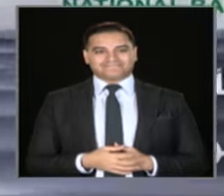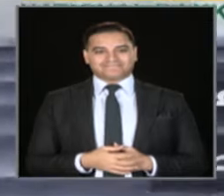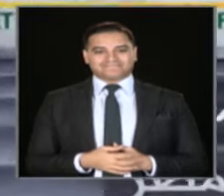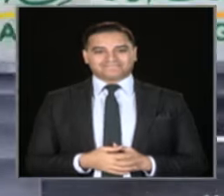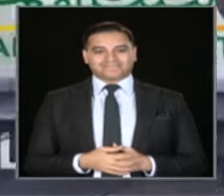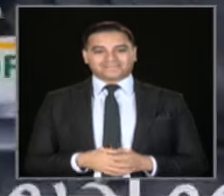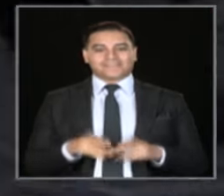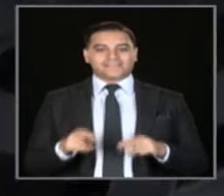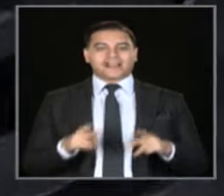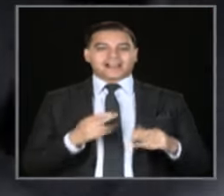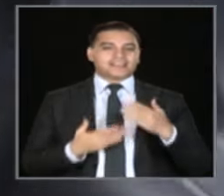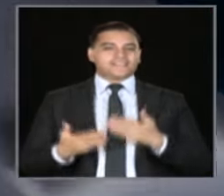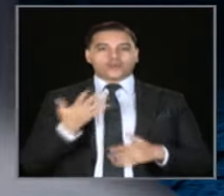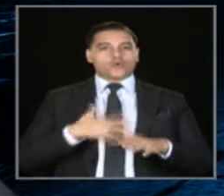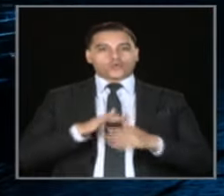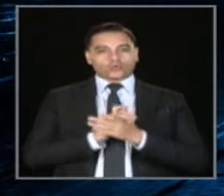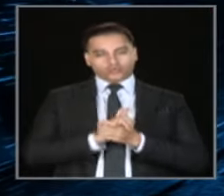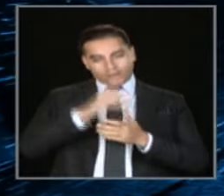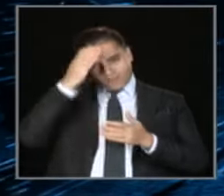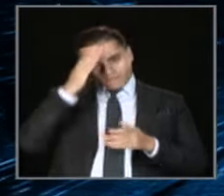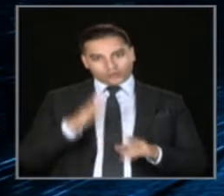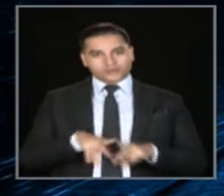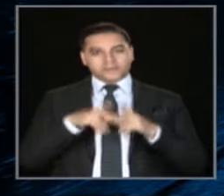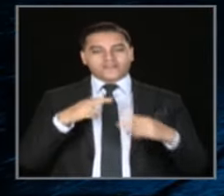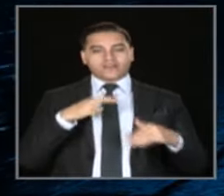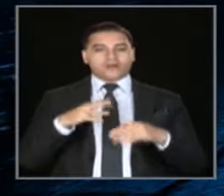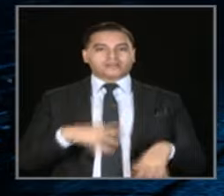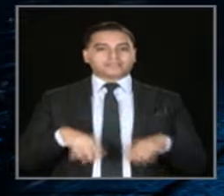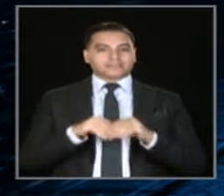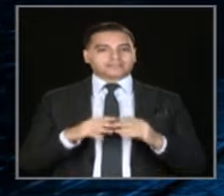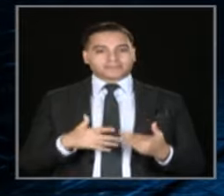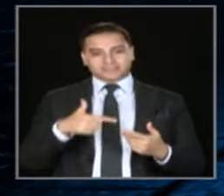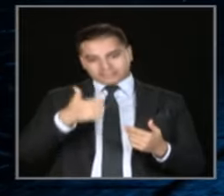في الحلقات اللي فاتت أصحابنا العباقرة قادرون باختلاف جمعوا